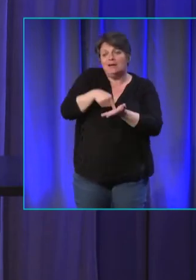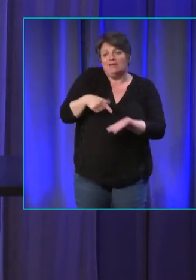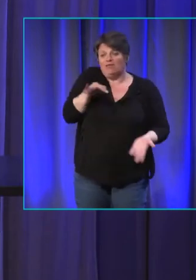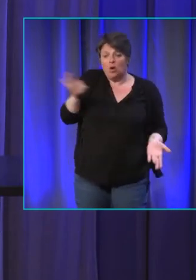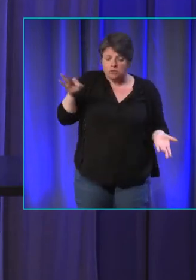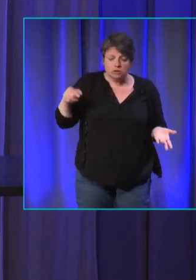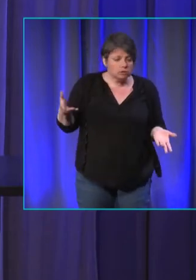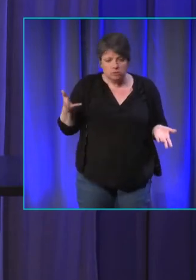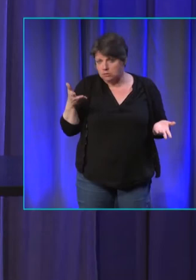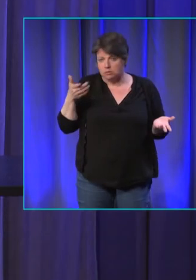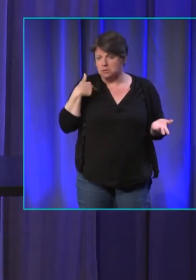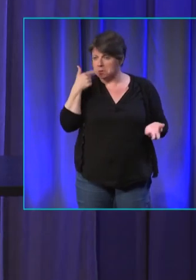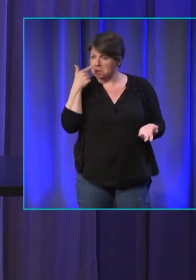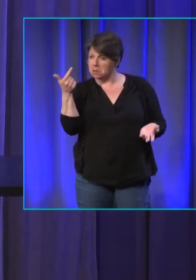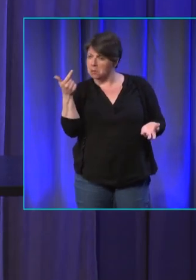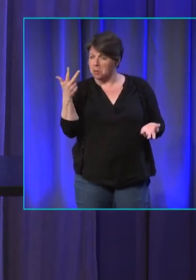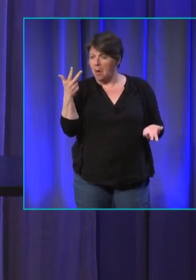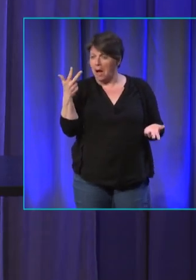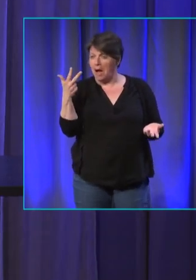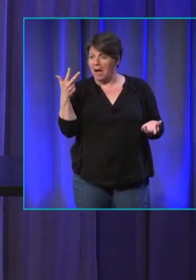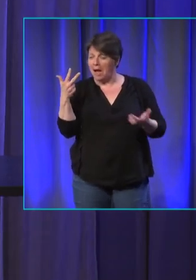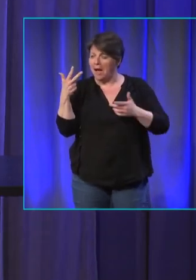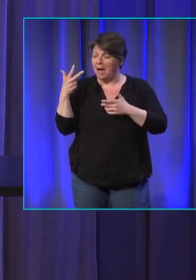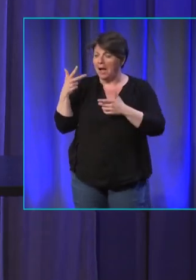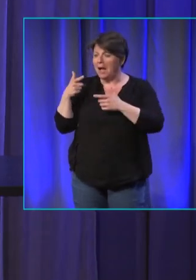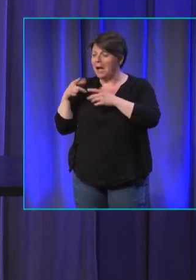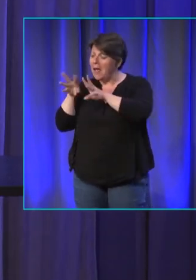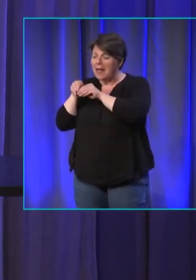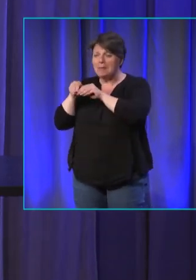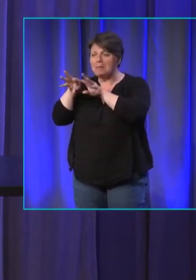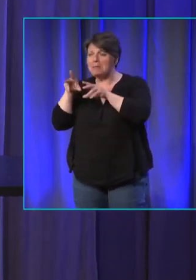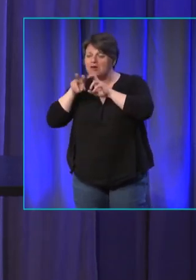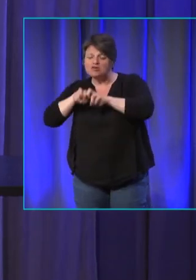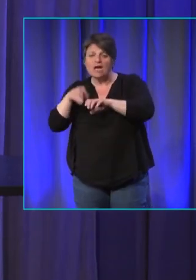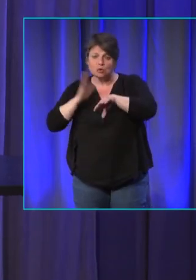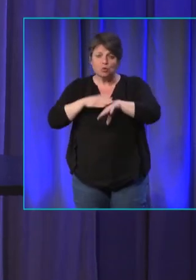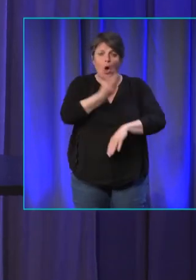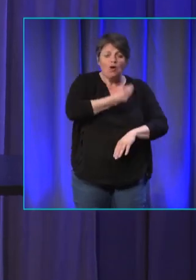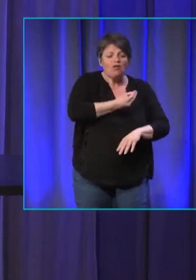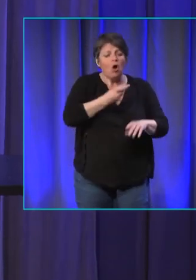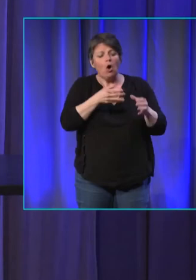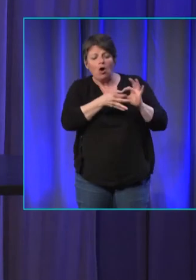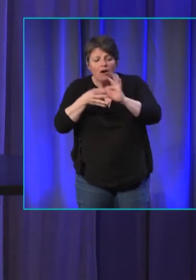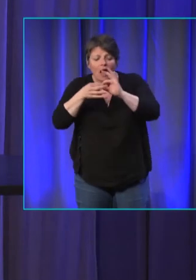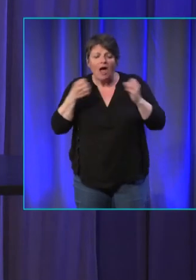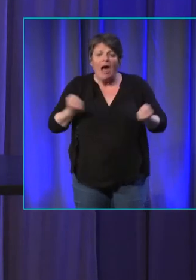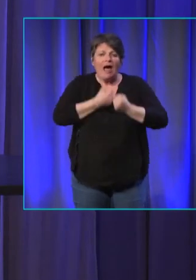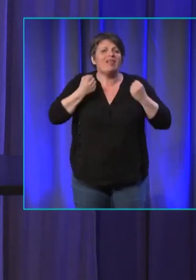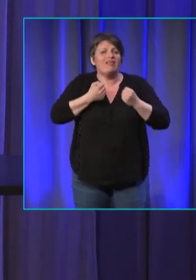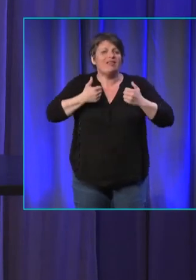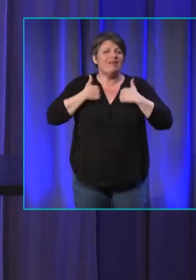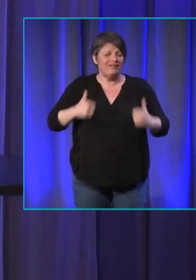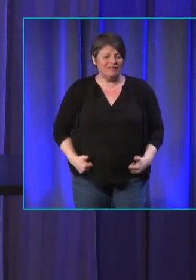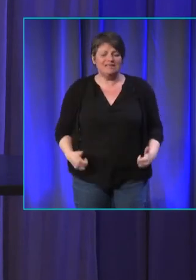est 2 voire 3 à s'intéresser à l'enfant et à l'activité physique. Malheureusement, il y a tout à faire. Hein. Et au